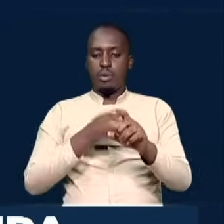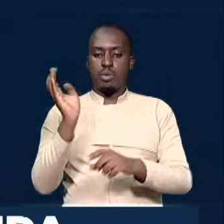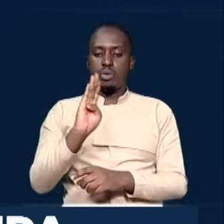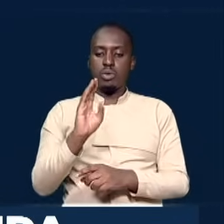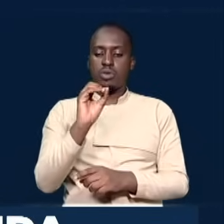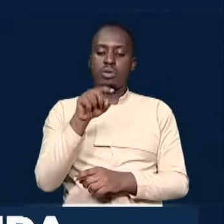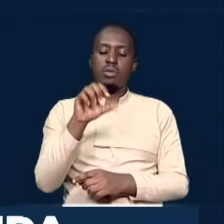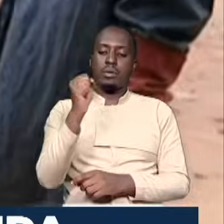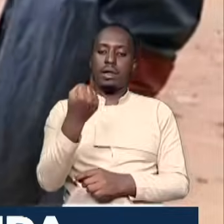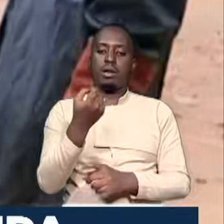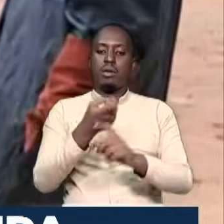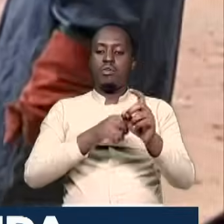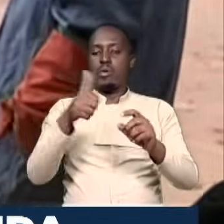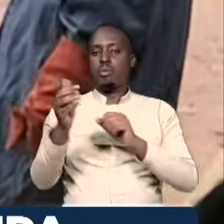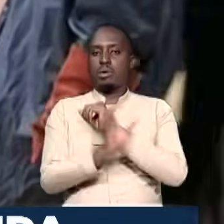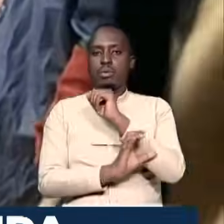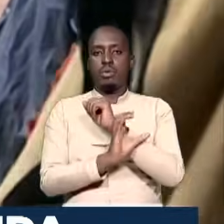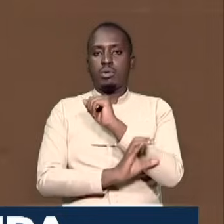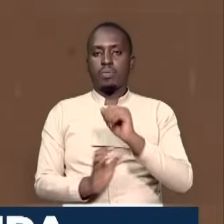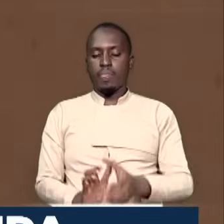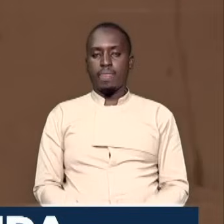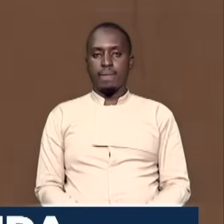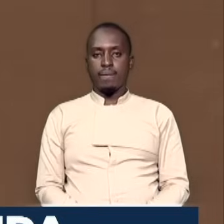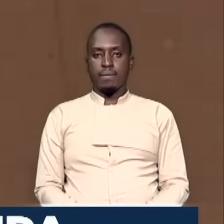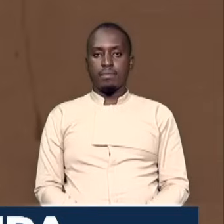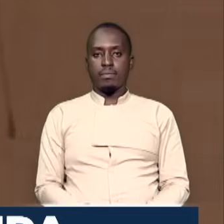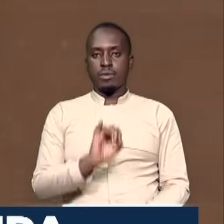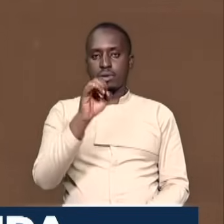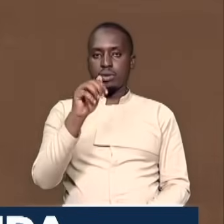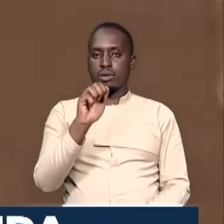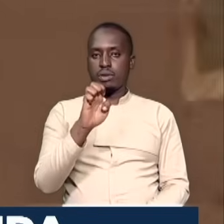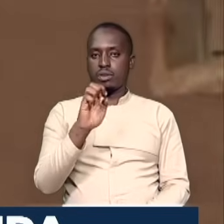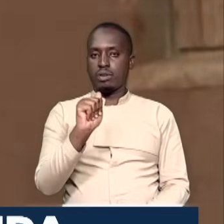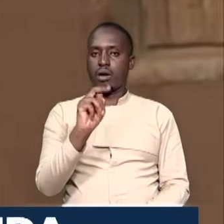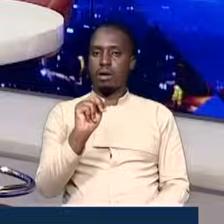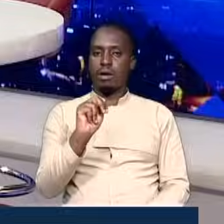0.5% ari abavuye mu bindi bihugu Jean-Claude Mutuyezu mu karere ka Kirehe.